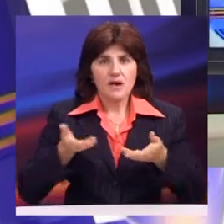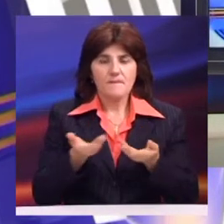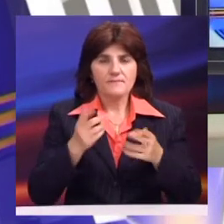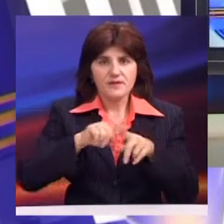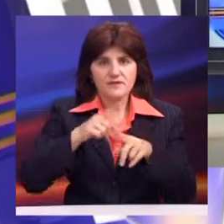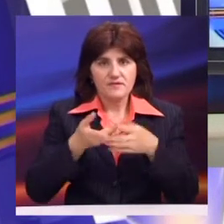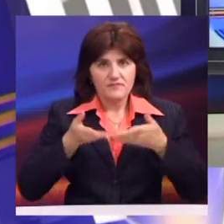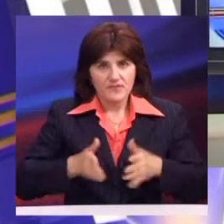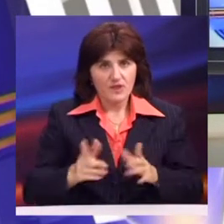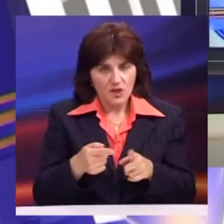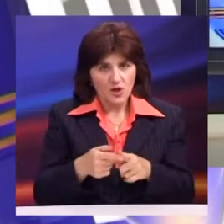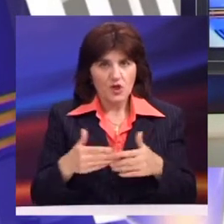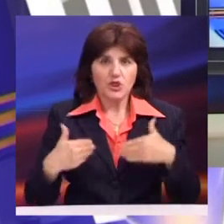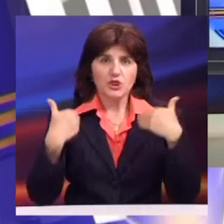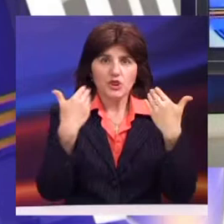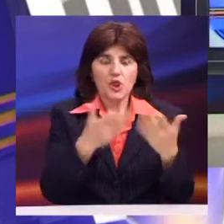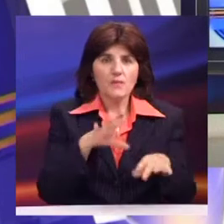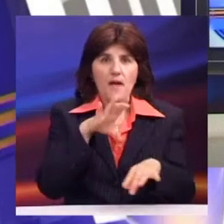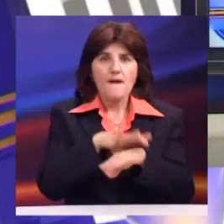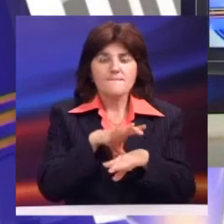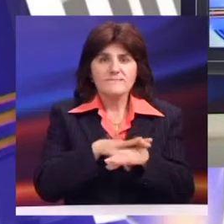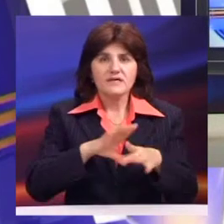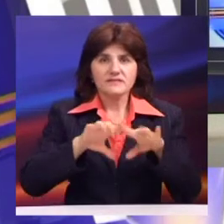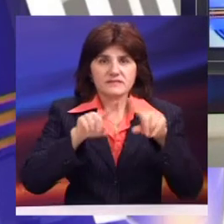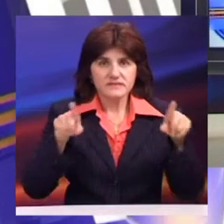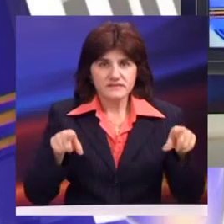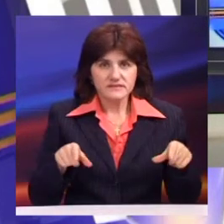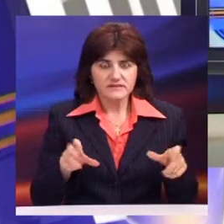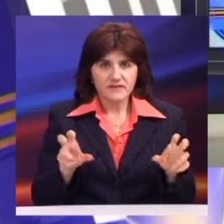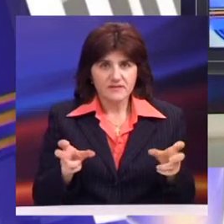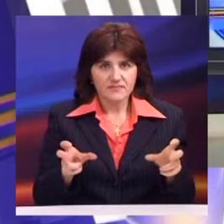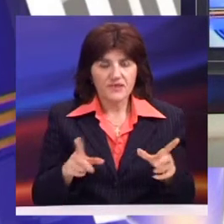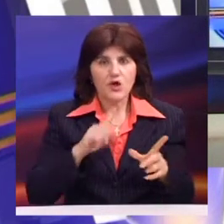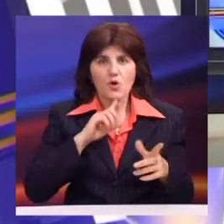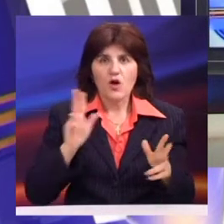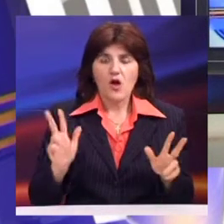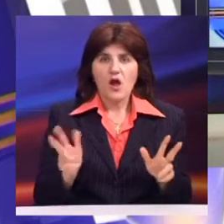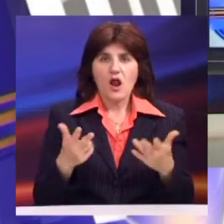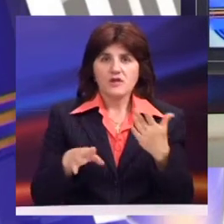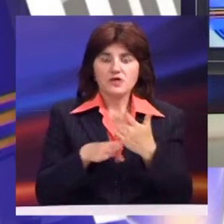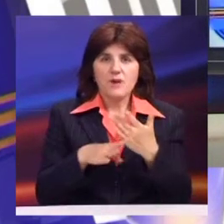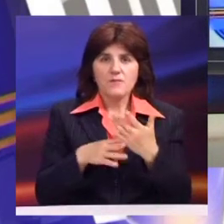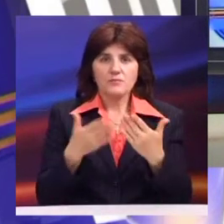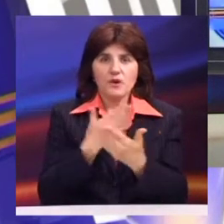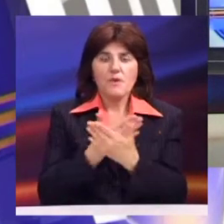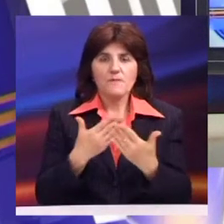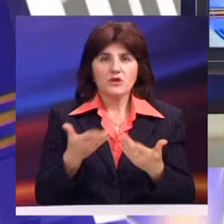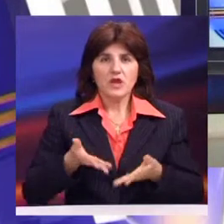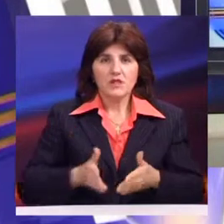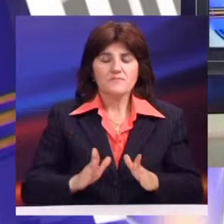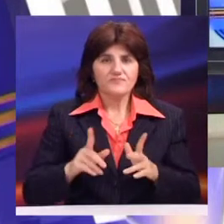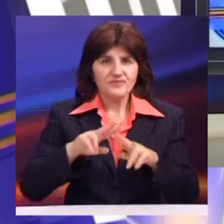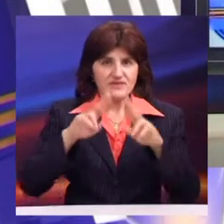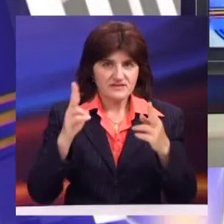odeljenju neonatologije opšte bolnice dodeljena je medicinska oprema koja će olakšati dolazak na svet naših najmlađih sugrađana.